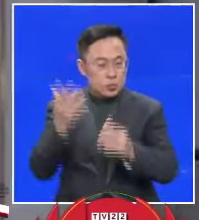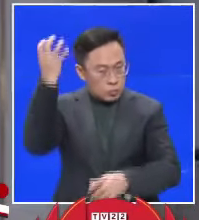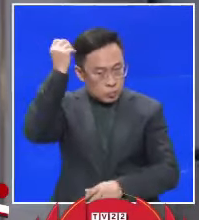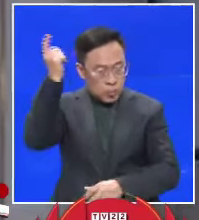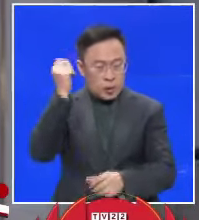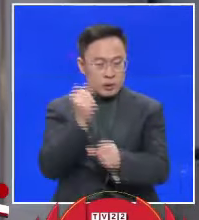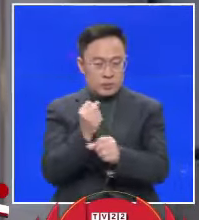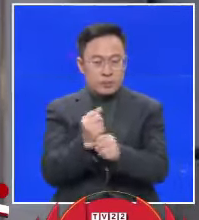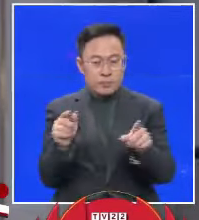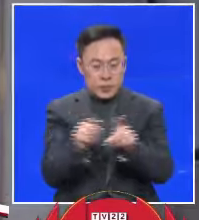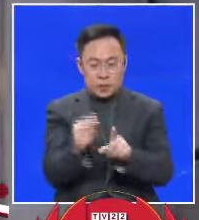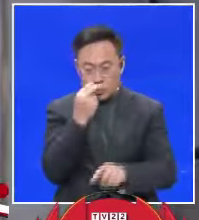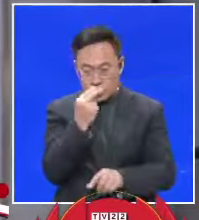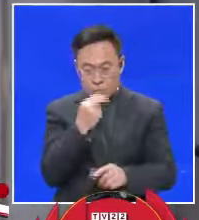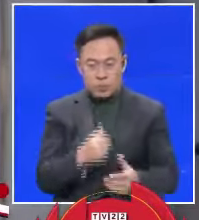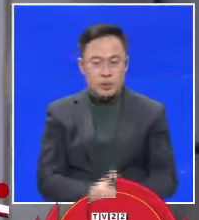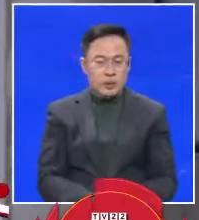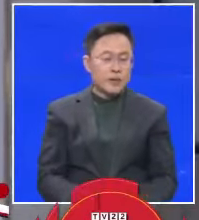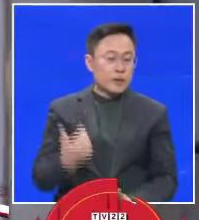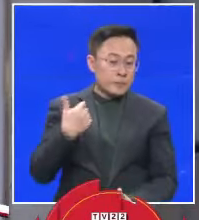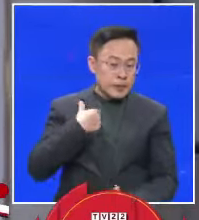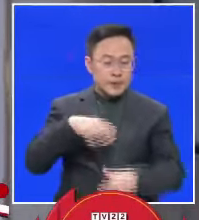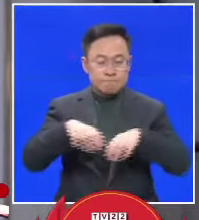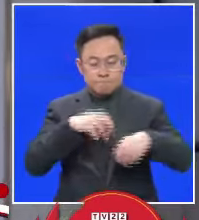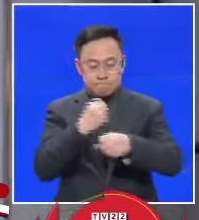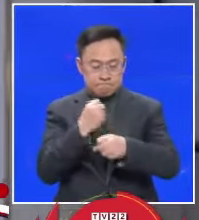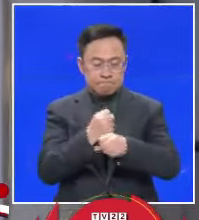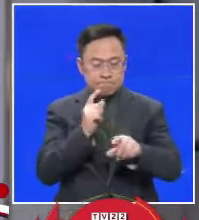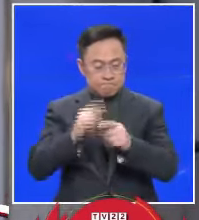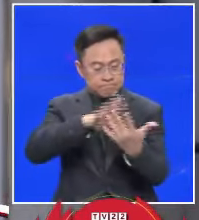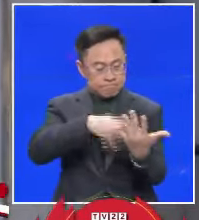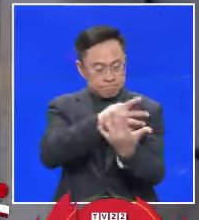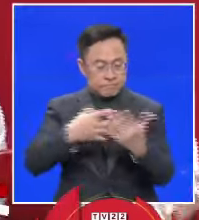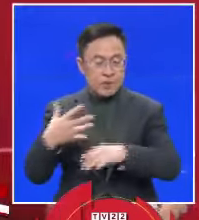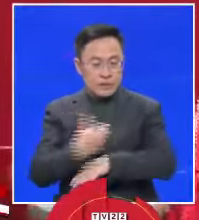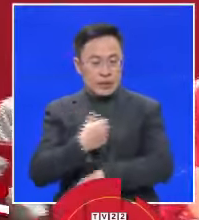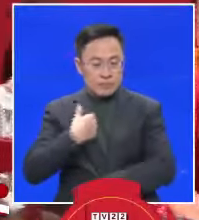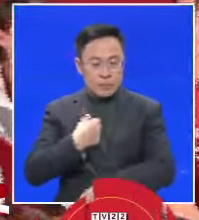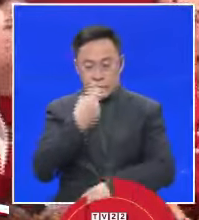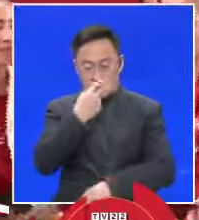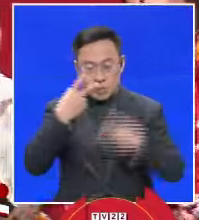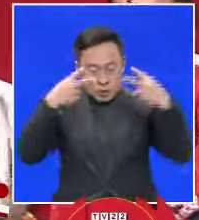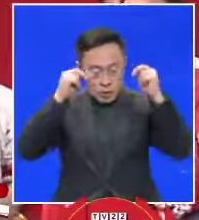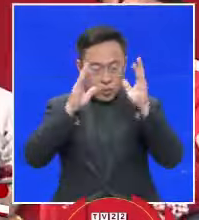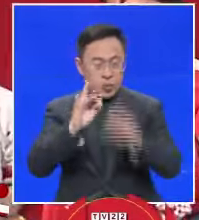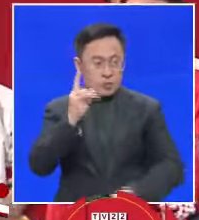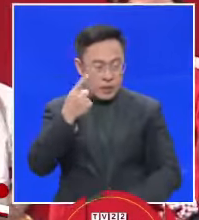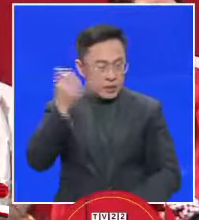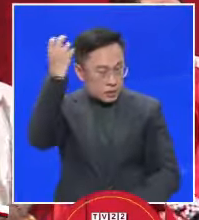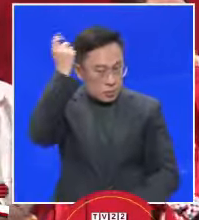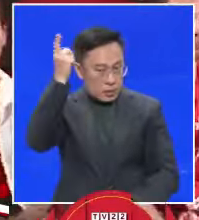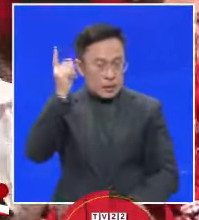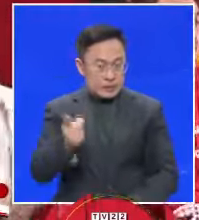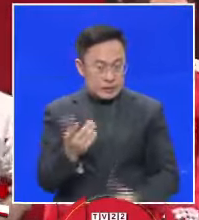ารนะคะก็อย่างเงี้ยเขาก็บอกว่ามีการวิพากษ์วิจารณ์กันก็ต้องจับตากันนะคะว่าเนี่ยนายกคนต่อไปหรือเปล่าแต่ว่าช่วงเวล